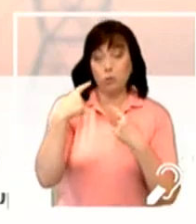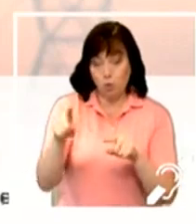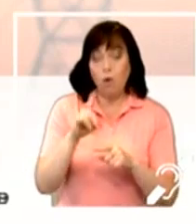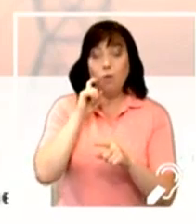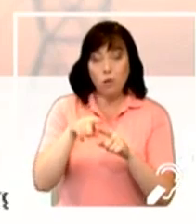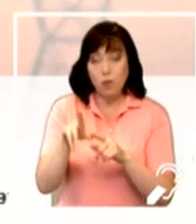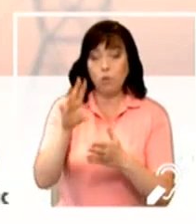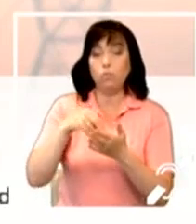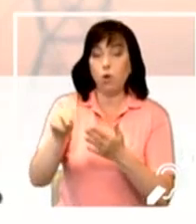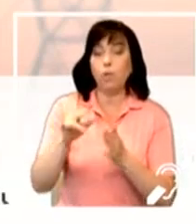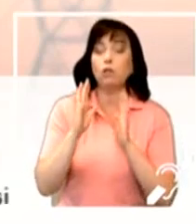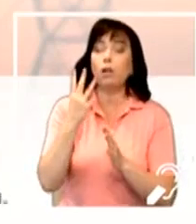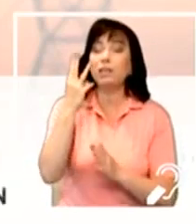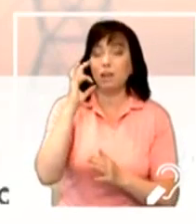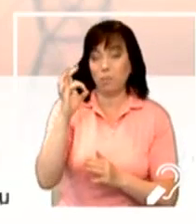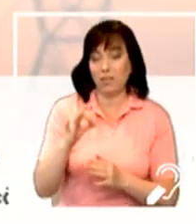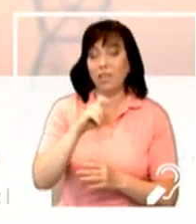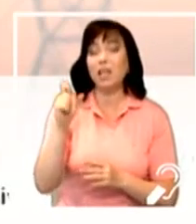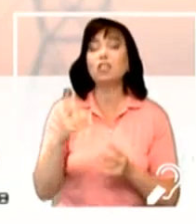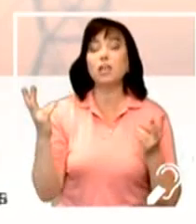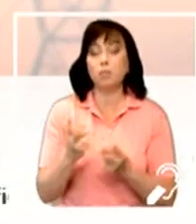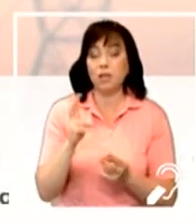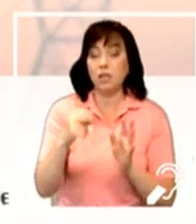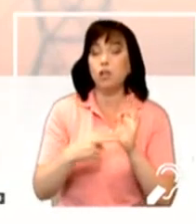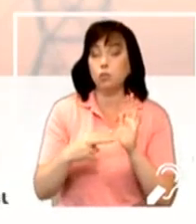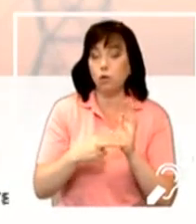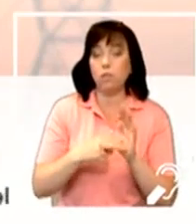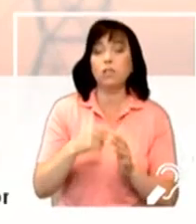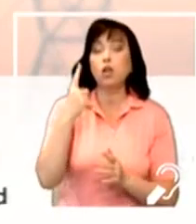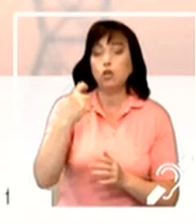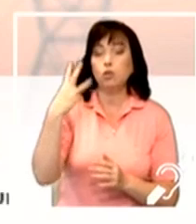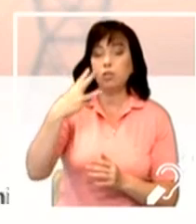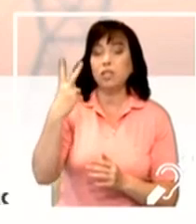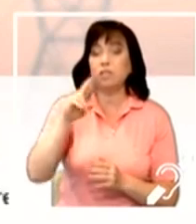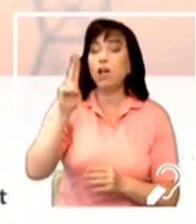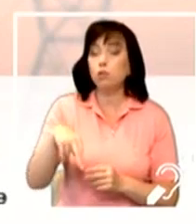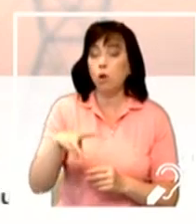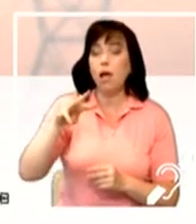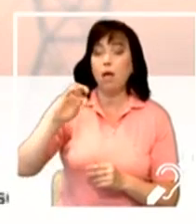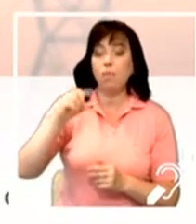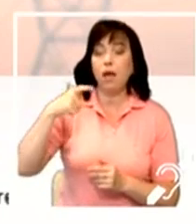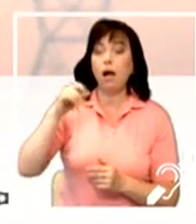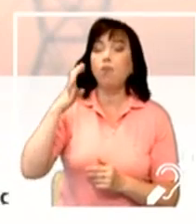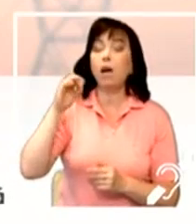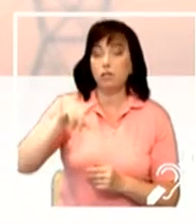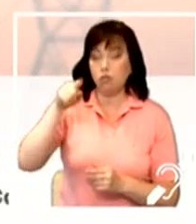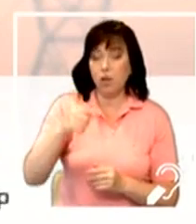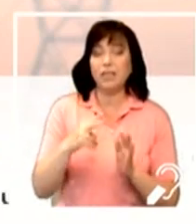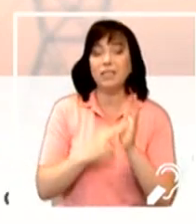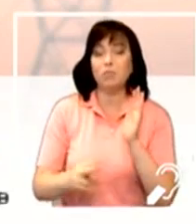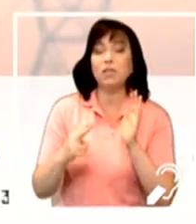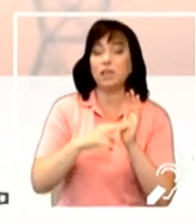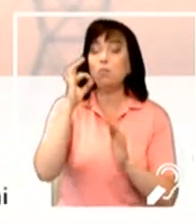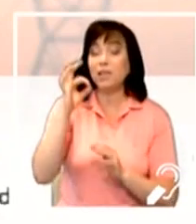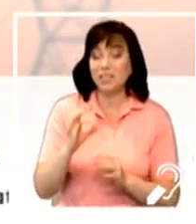Republica Moldova va cumpăra doar 3% din necesar la un preț de 132 de dolari megavatul oră. 67%